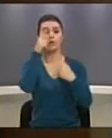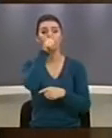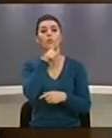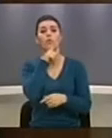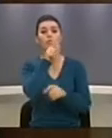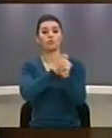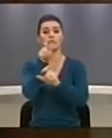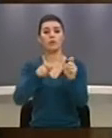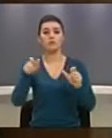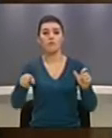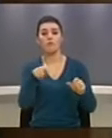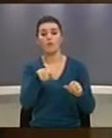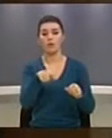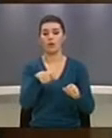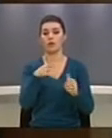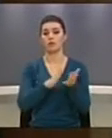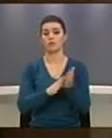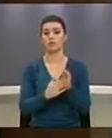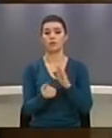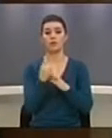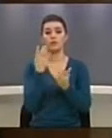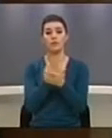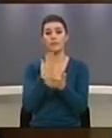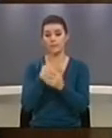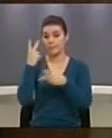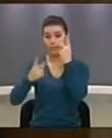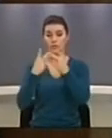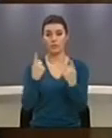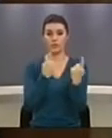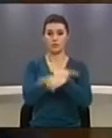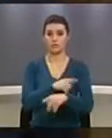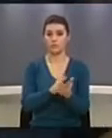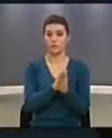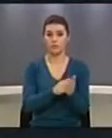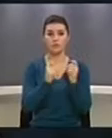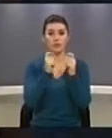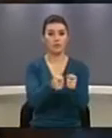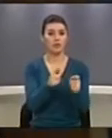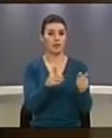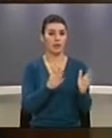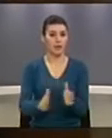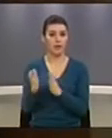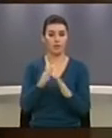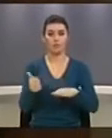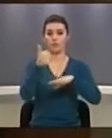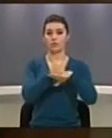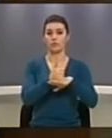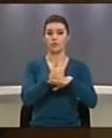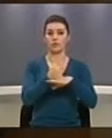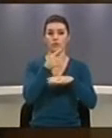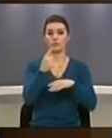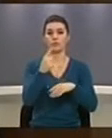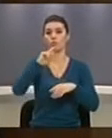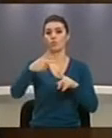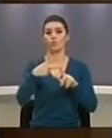procedurë administrative, që çështja e saj të trajtohet sipas ankesës si mjet juridik i rregullt në instancën administrative të shkallës